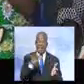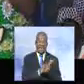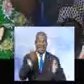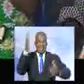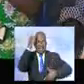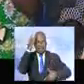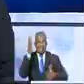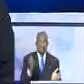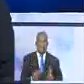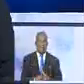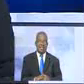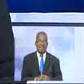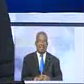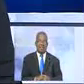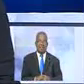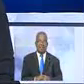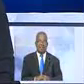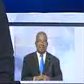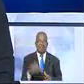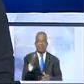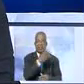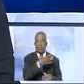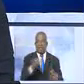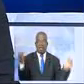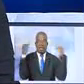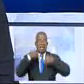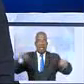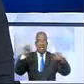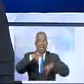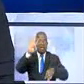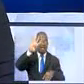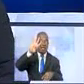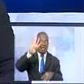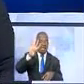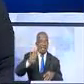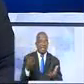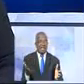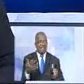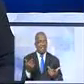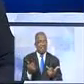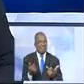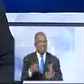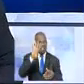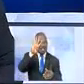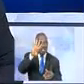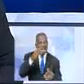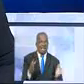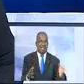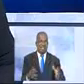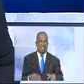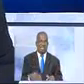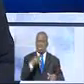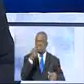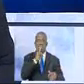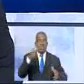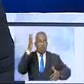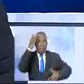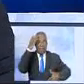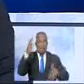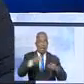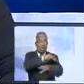5000 victimes. Et l'annonce de 4 cas d'Ebola recensés au Mali fait craindre une nouvelle flambée épidémique.